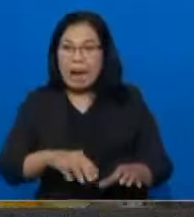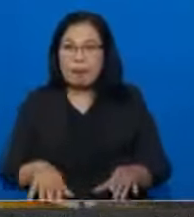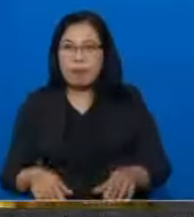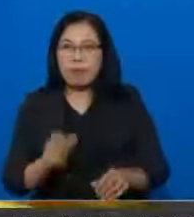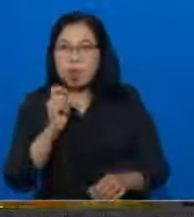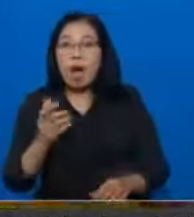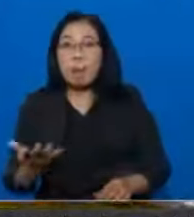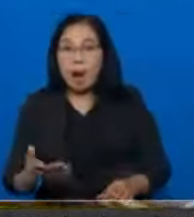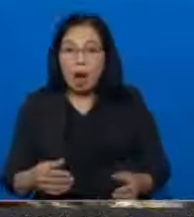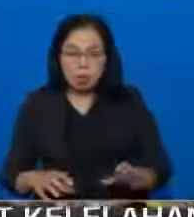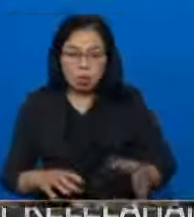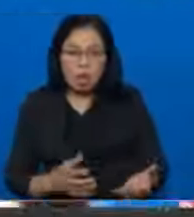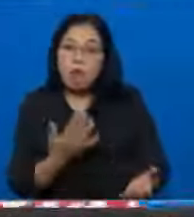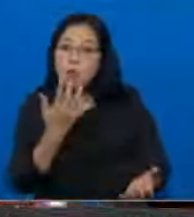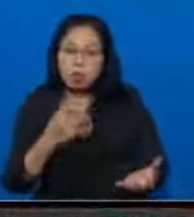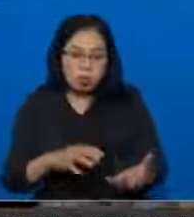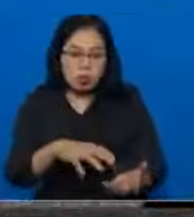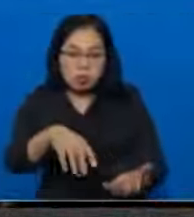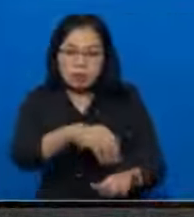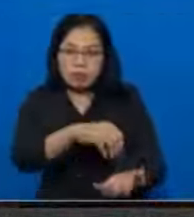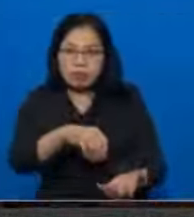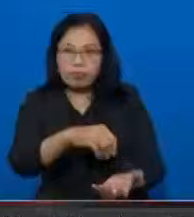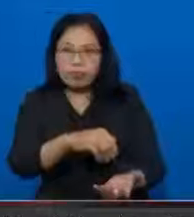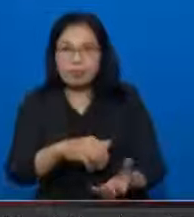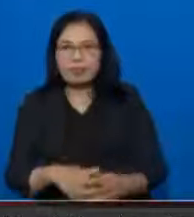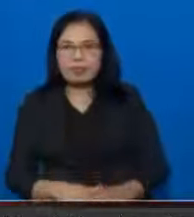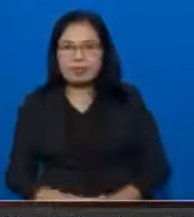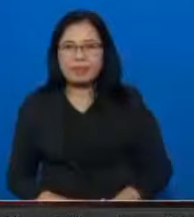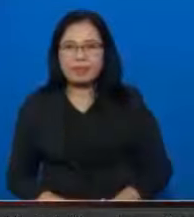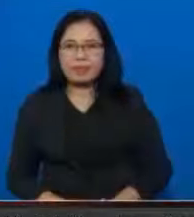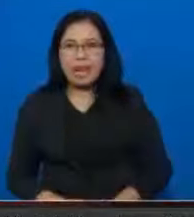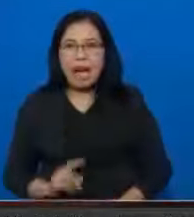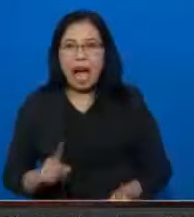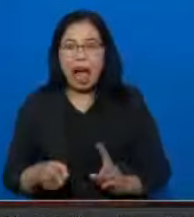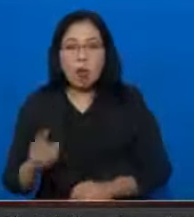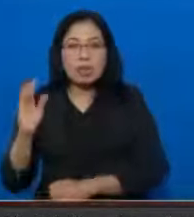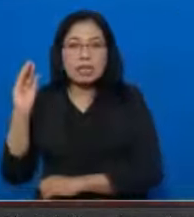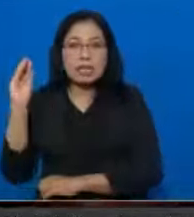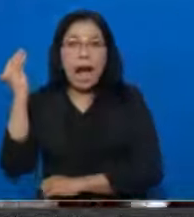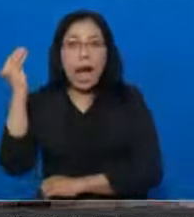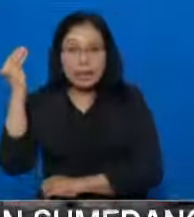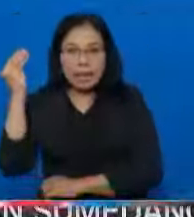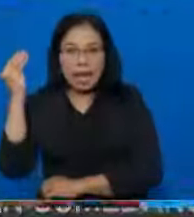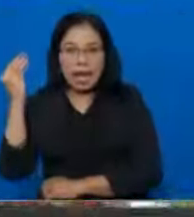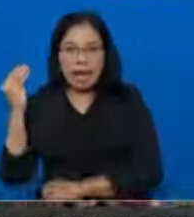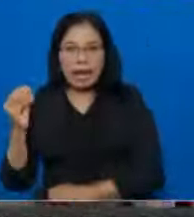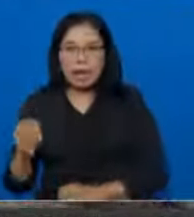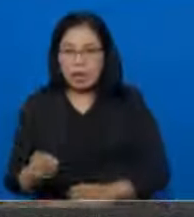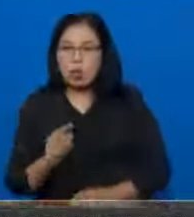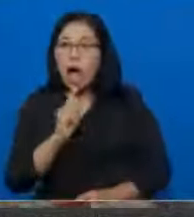bubur. Oh, ada yang nggak pakai. Cuma kalau di sini yang pakai. Jakarta, kalau Jakarta mau itu